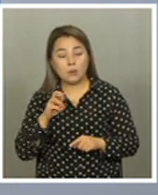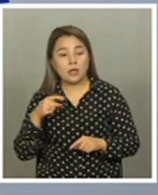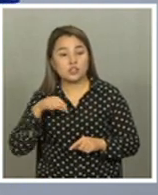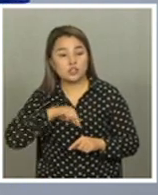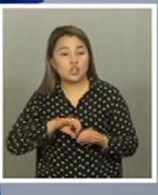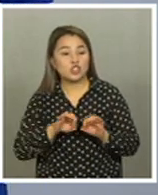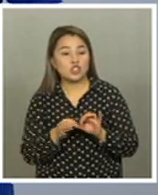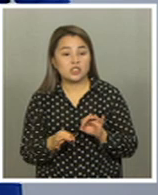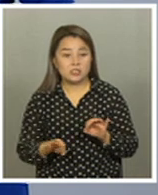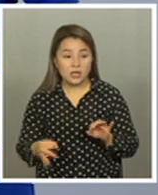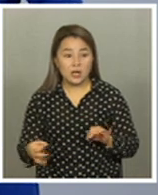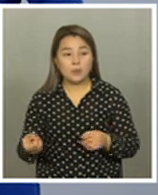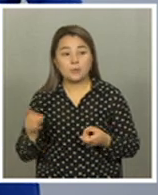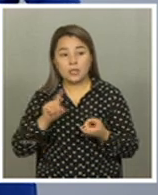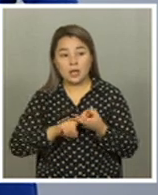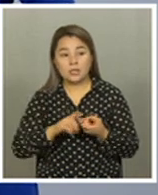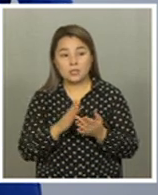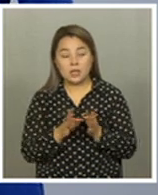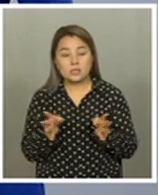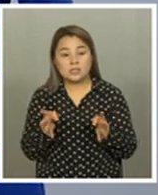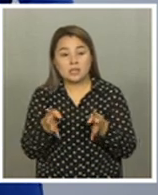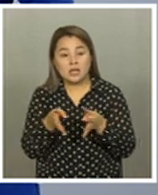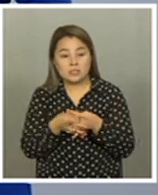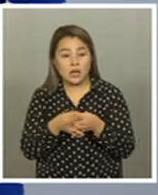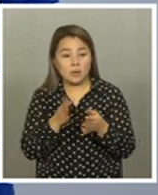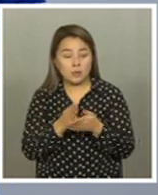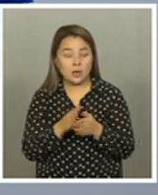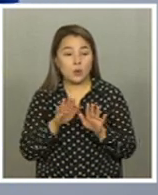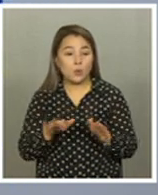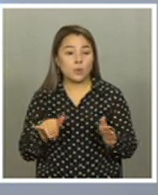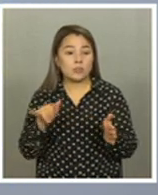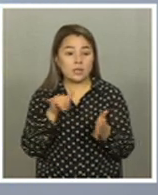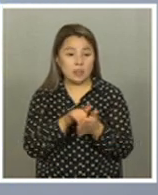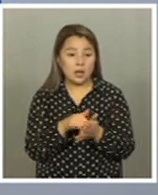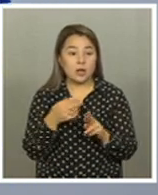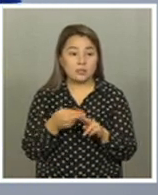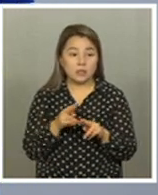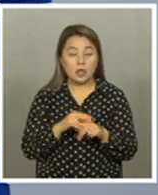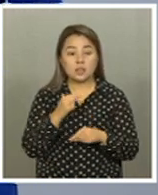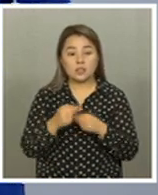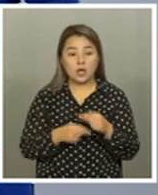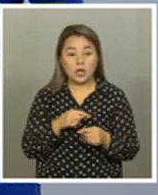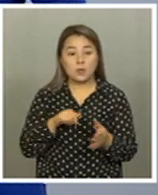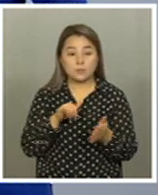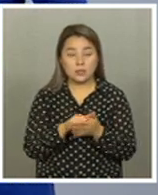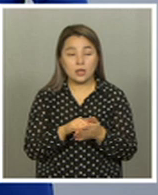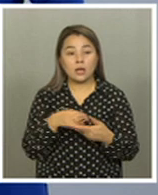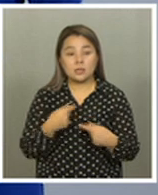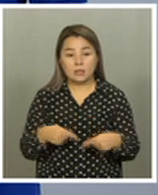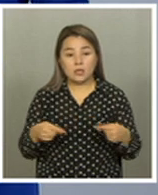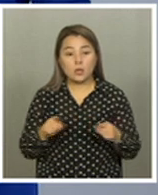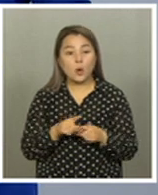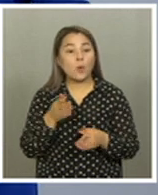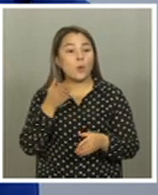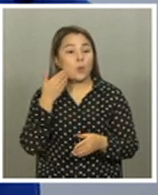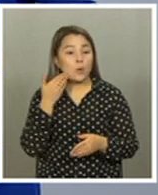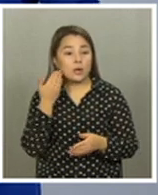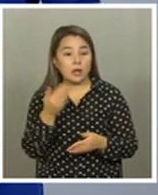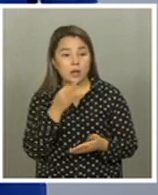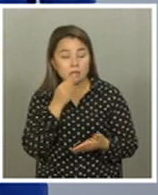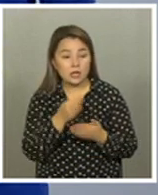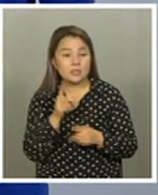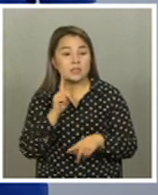бір-бірімен жақын тарамдалған, яғни орналасқан, сол арқылы заттар оңай әрі